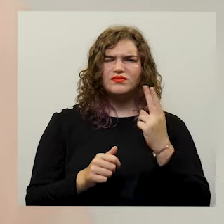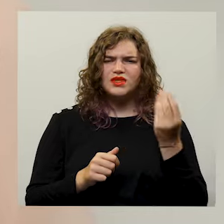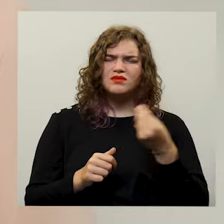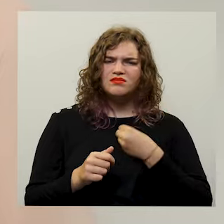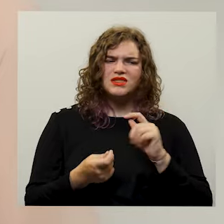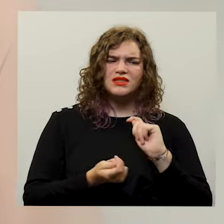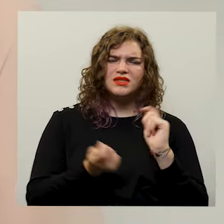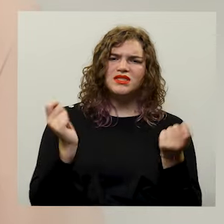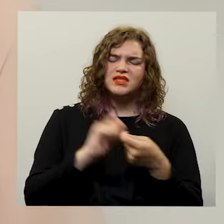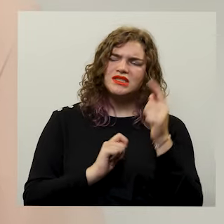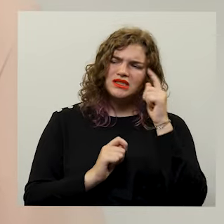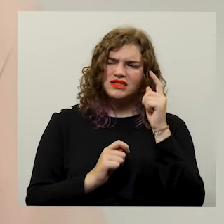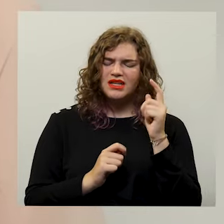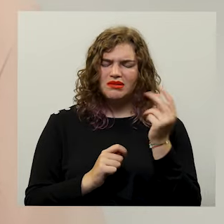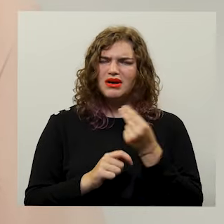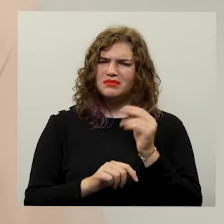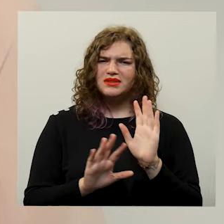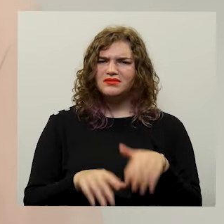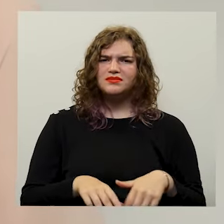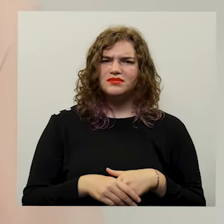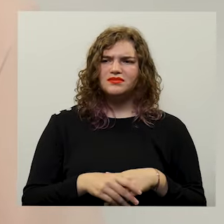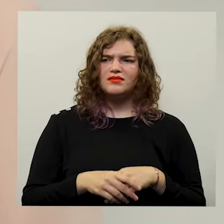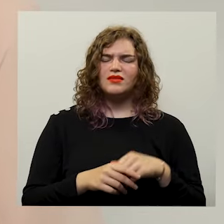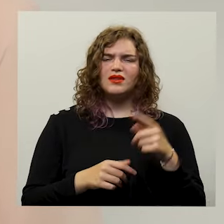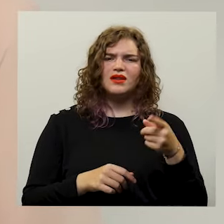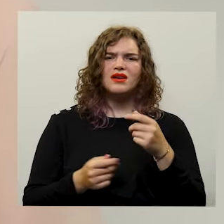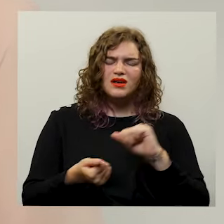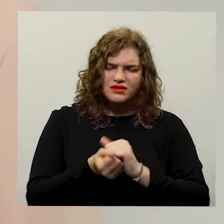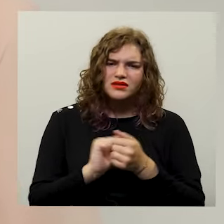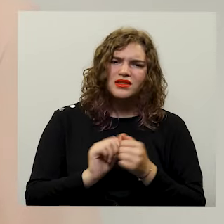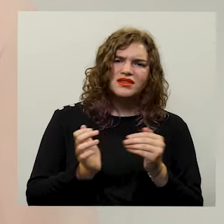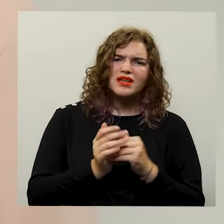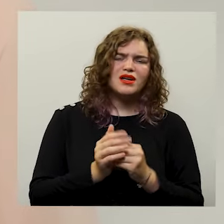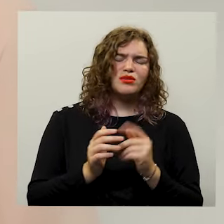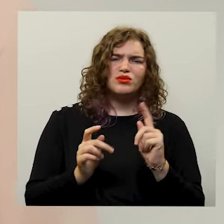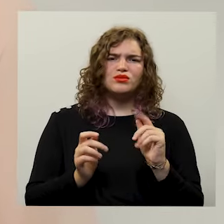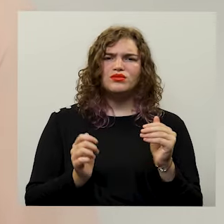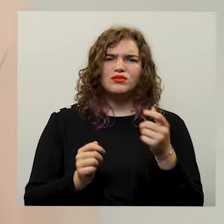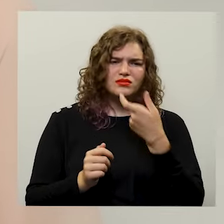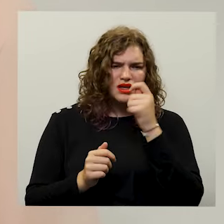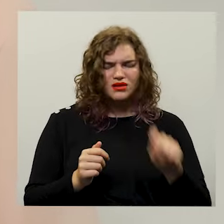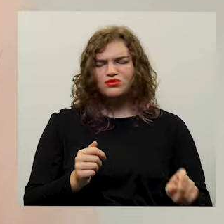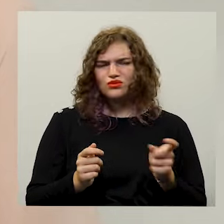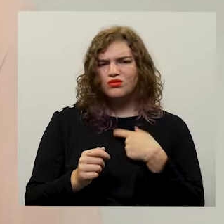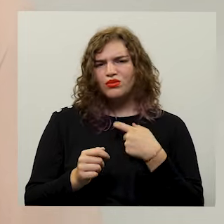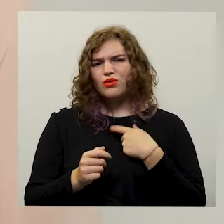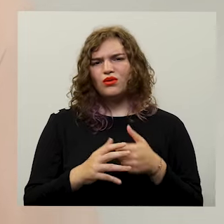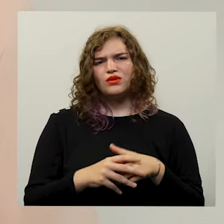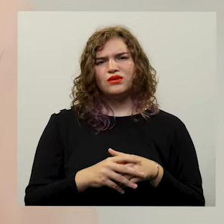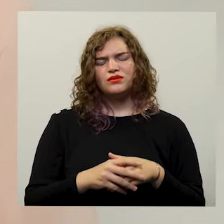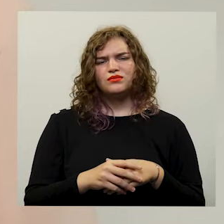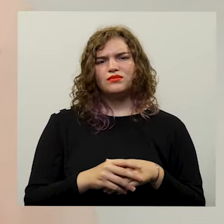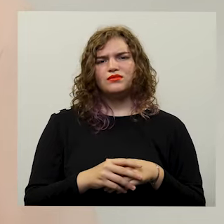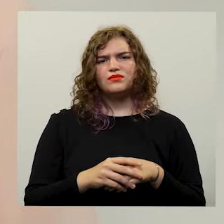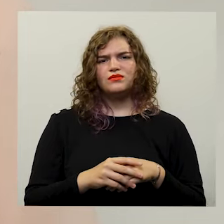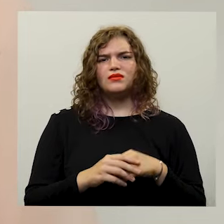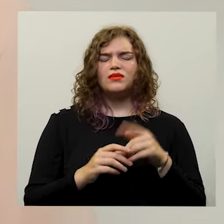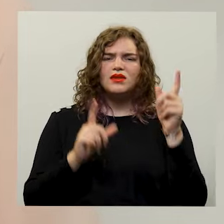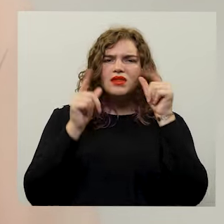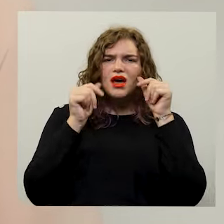schimba gândirea. Și am spus, eu sunt o luptătoare, eu nu pot să renunț, mă duc, divorțez și ce sunt? Diavolul se